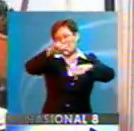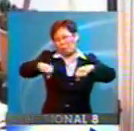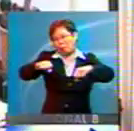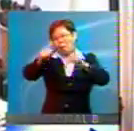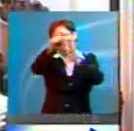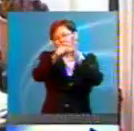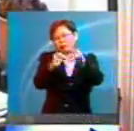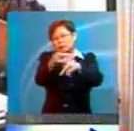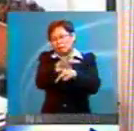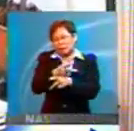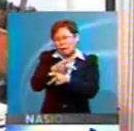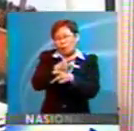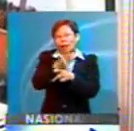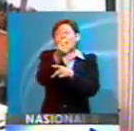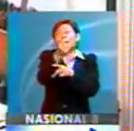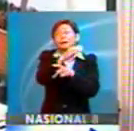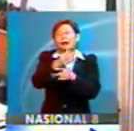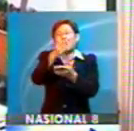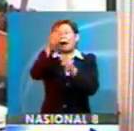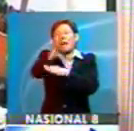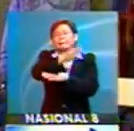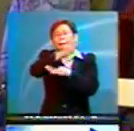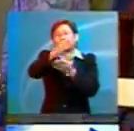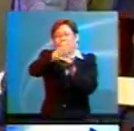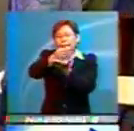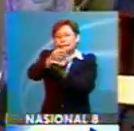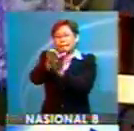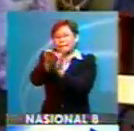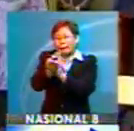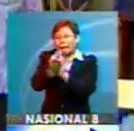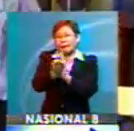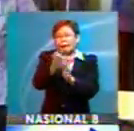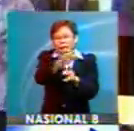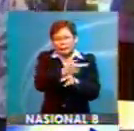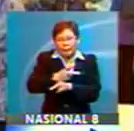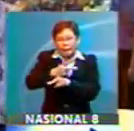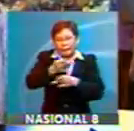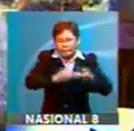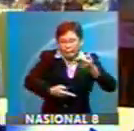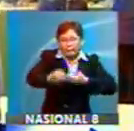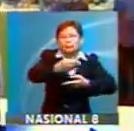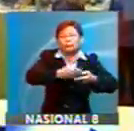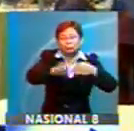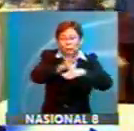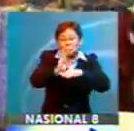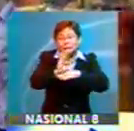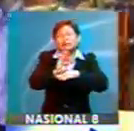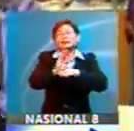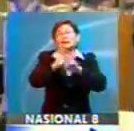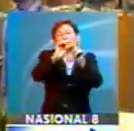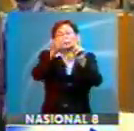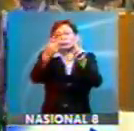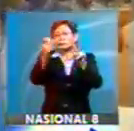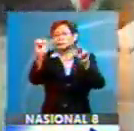Akta Kawalan Harga dan Anti Pencatutan 2011 dan Akta Perihal Dagangan 2011. Tiada sebarang